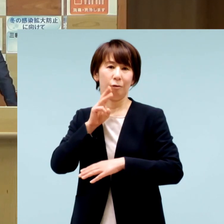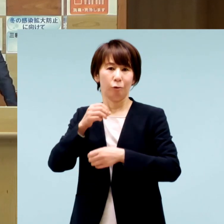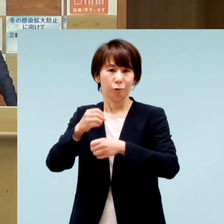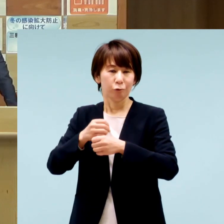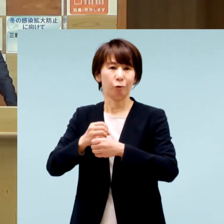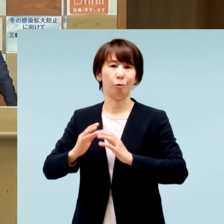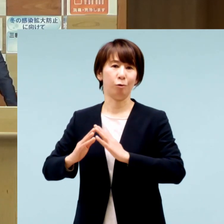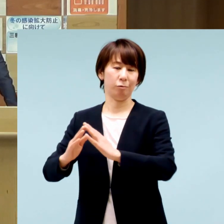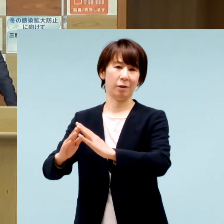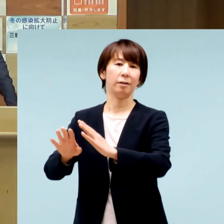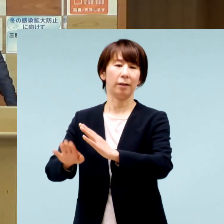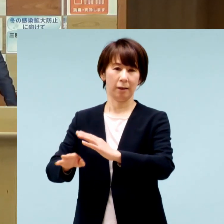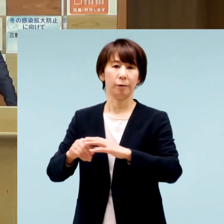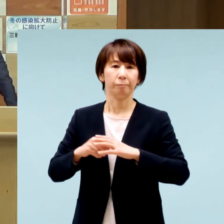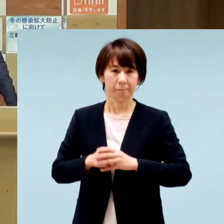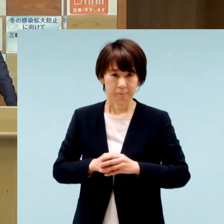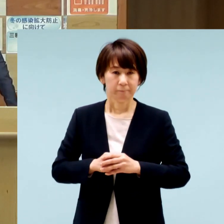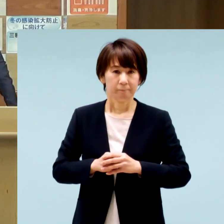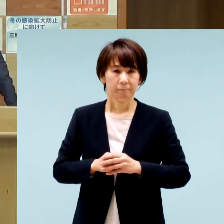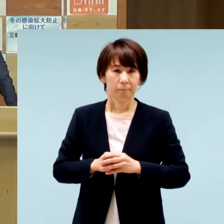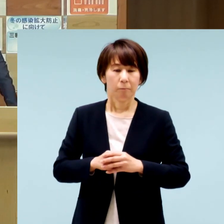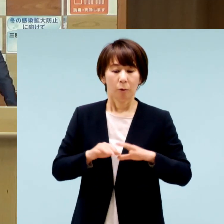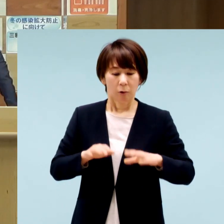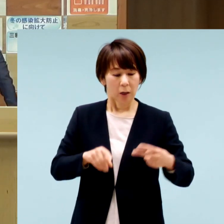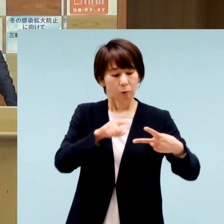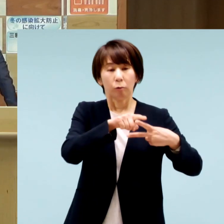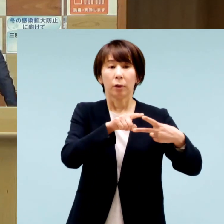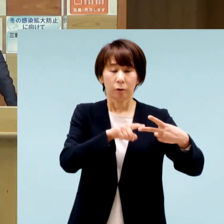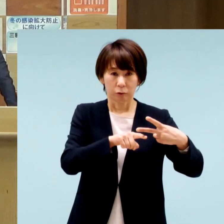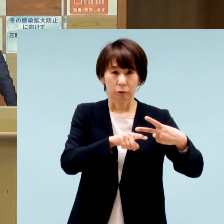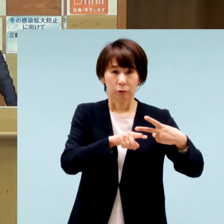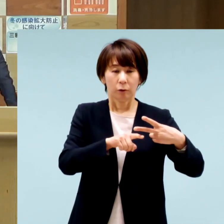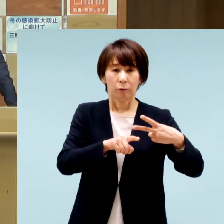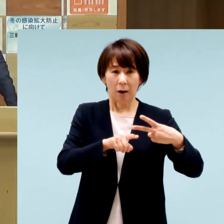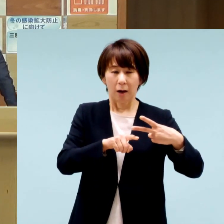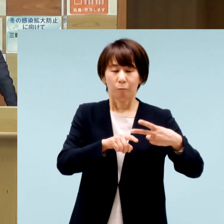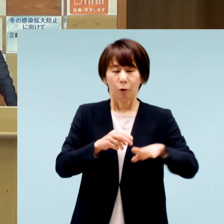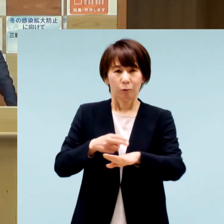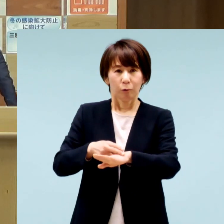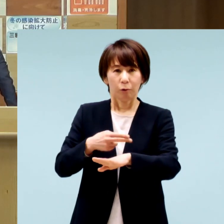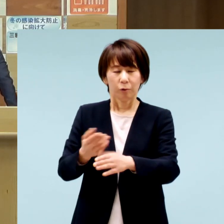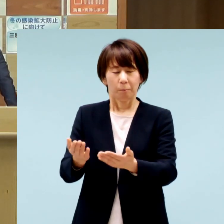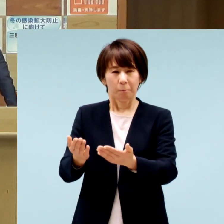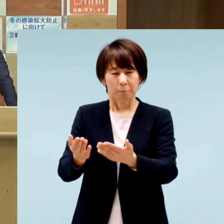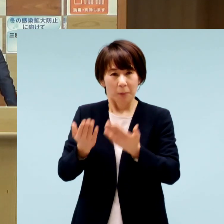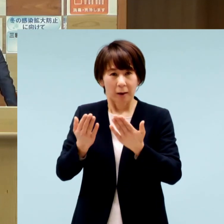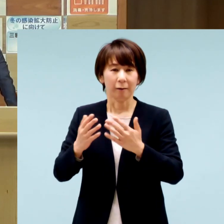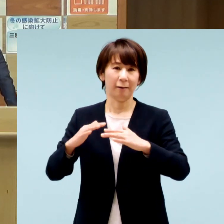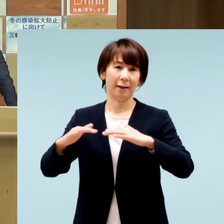答申でありますけれども、まあ、どちらの施設についても、特徴的な意匠による